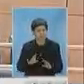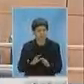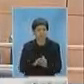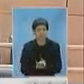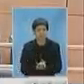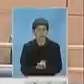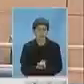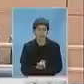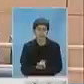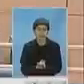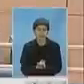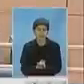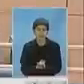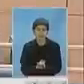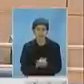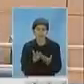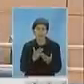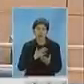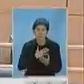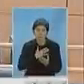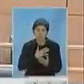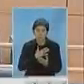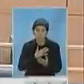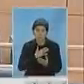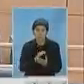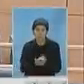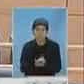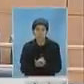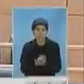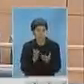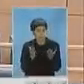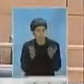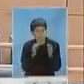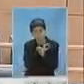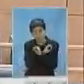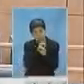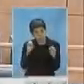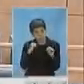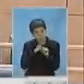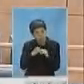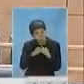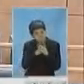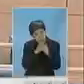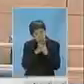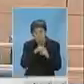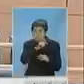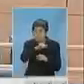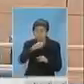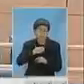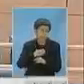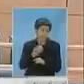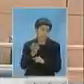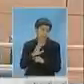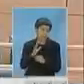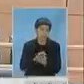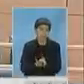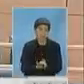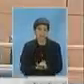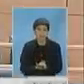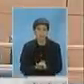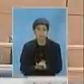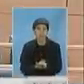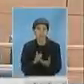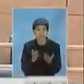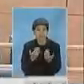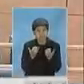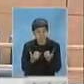ท่านประธานพวกผมเนี่ยไม่เคยคิดที่จะออกไปสู้กลางท้องถนน